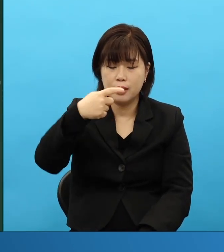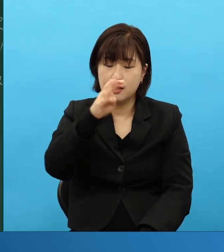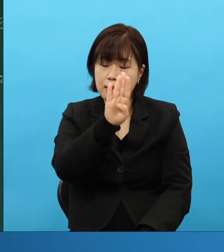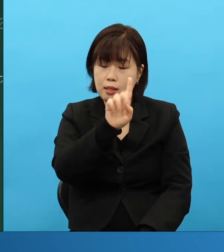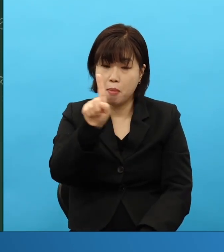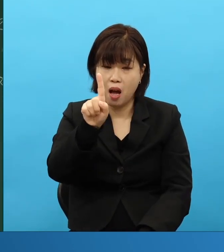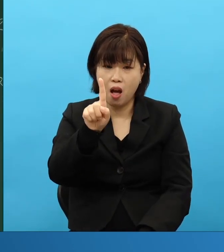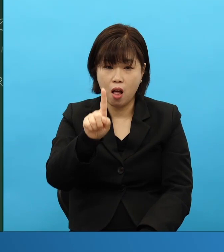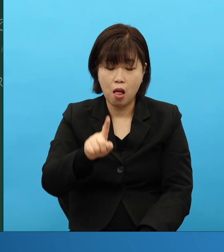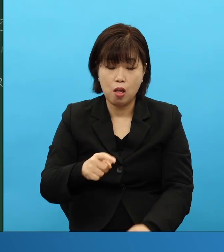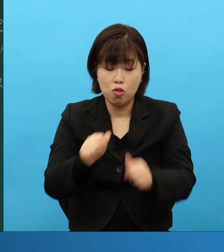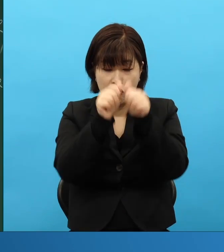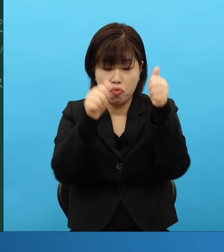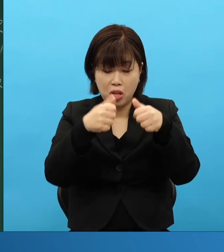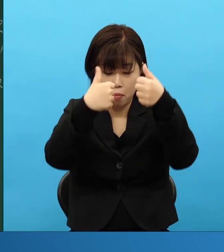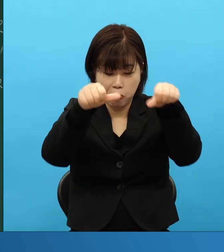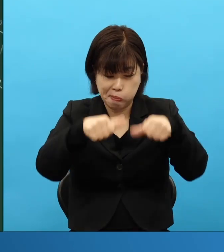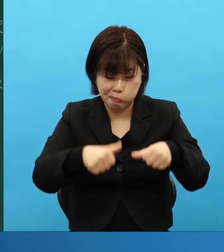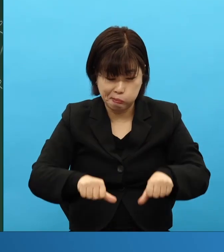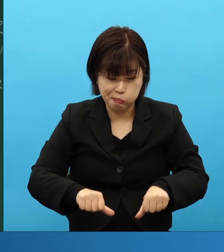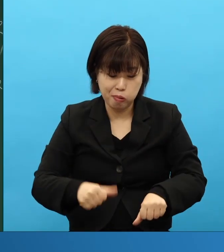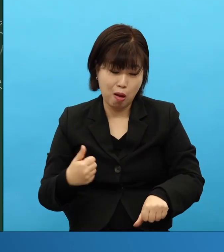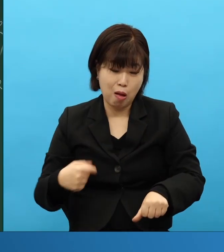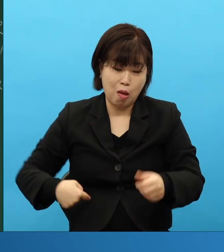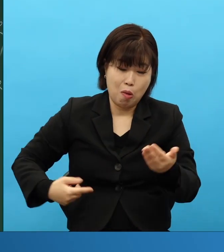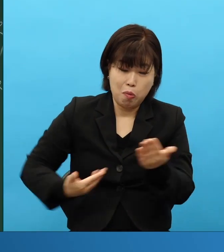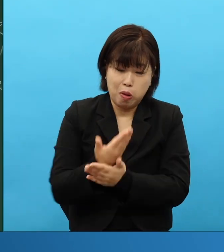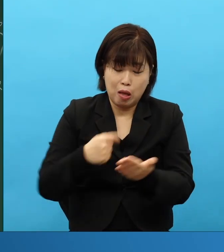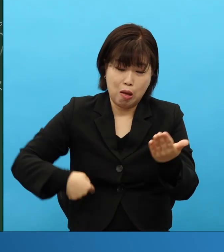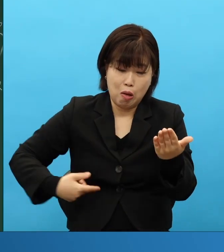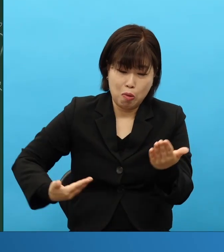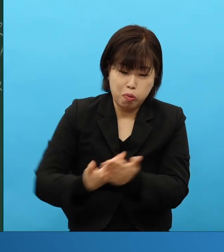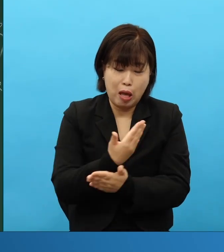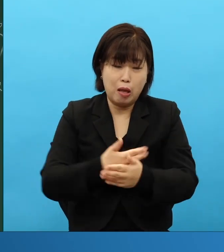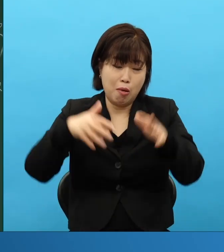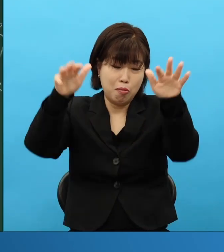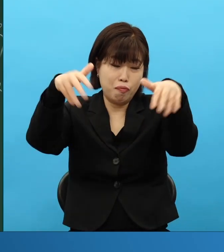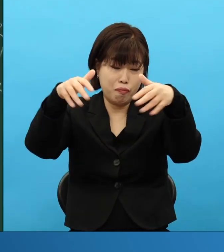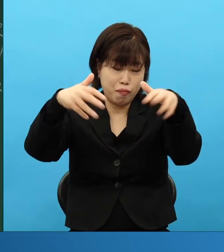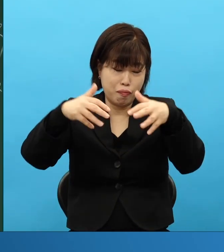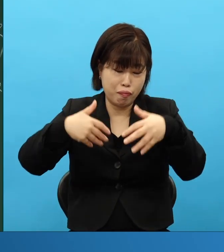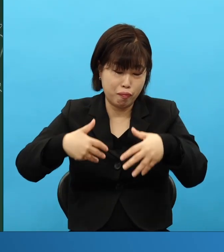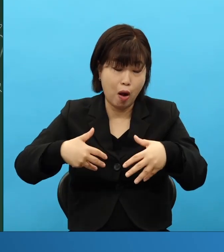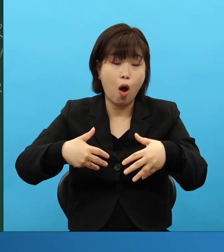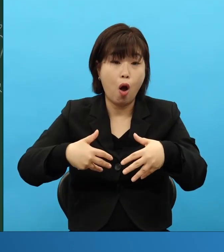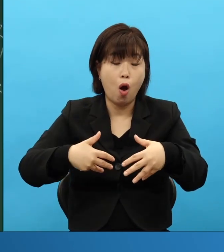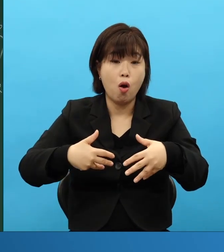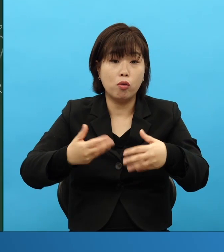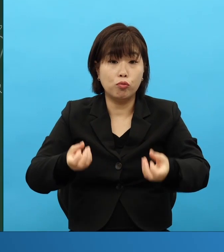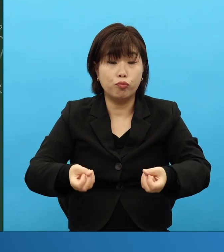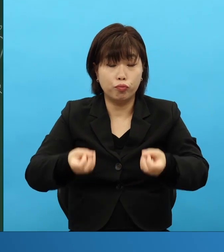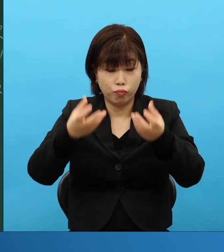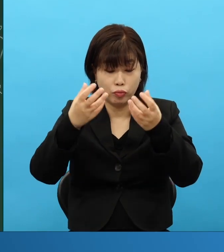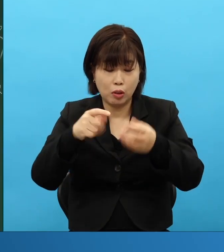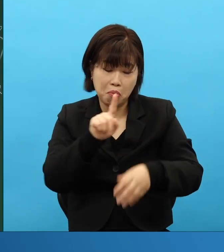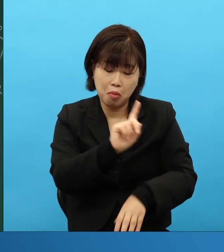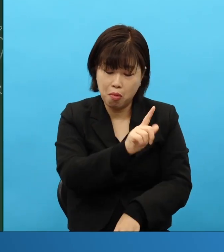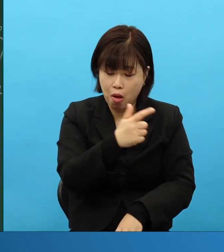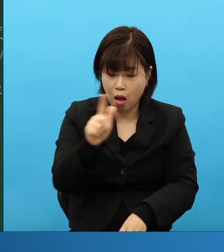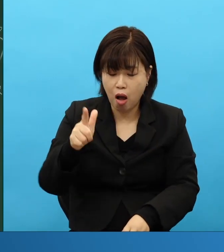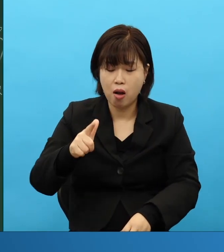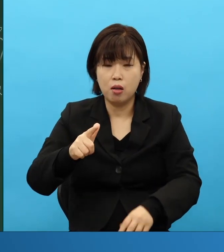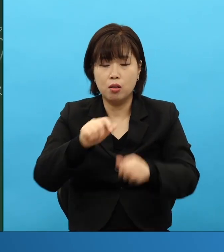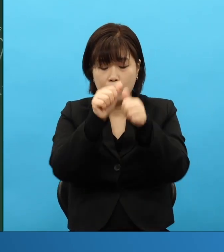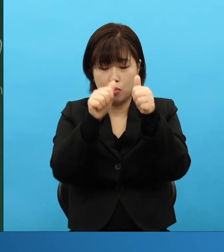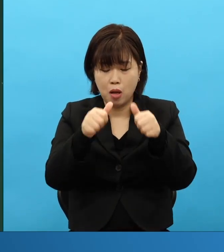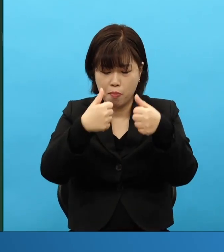and he raised an individual like David. 엄청나죠. It's amazing, isn't it? 그래서 다윗을 통해서 완전히 성전 준비도 하고요. And so